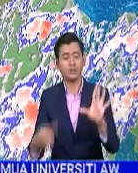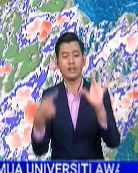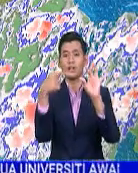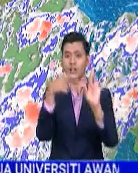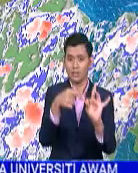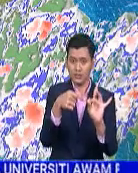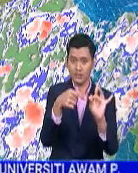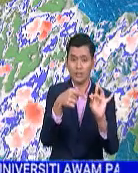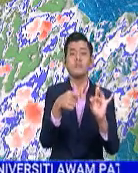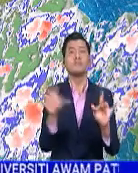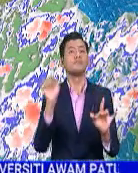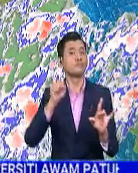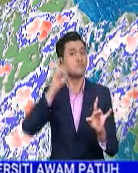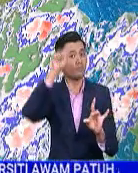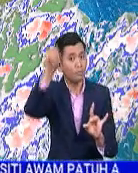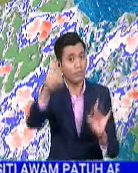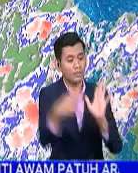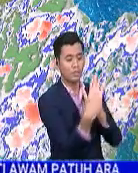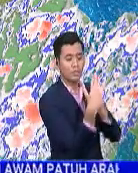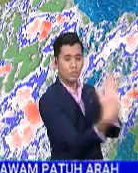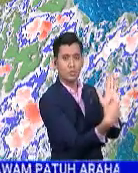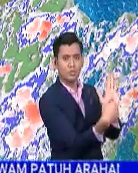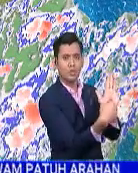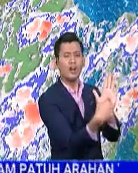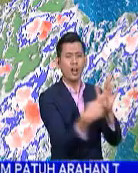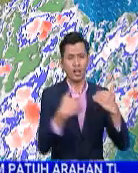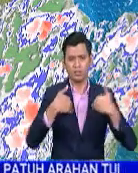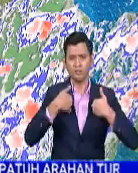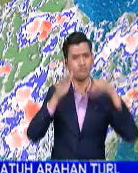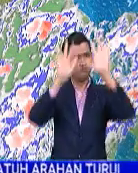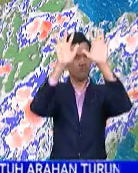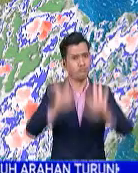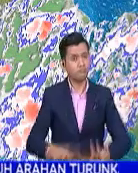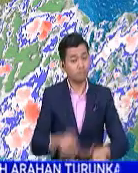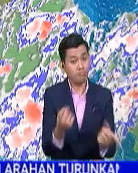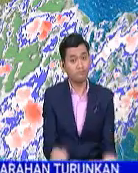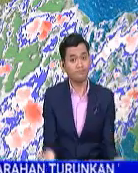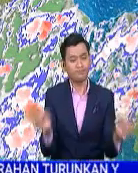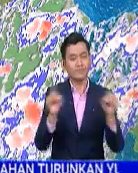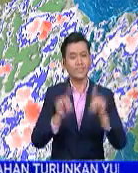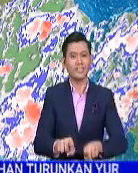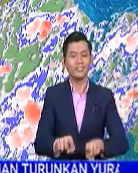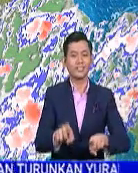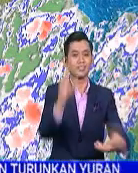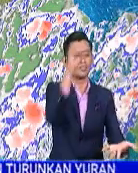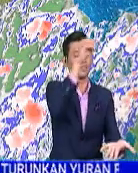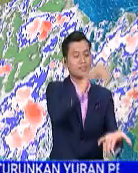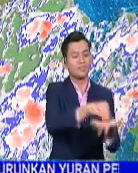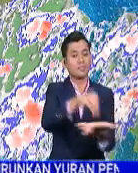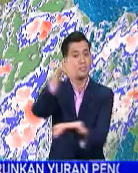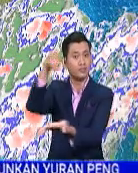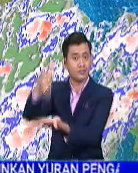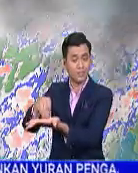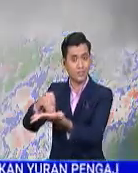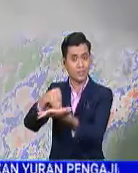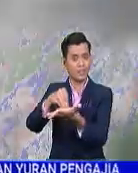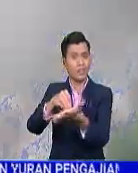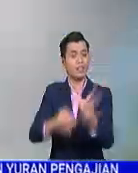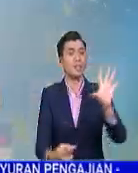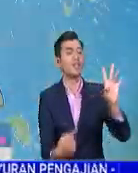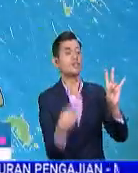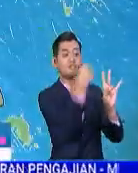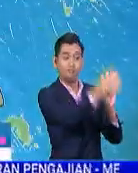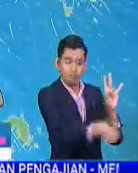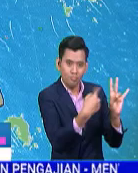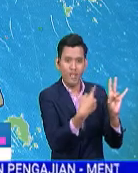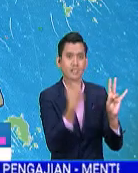masih lagi menunjukkan gambaran keadaan cuaca lembap yang sedang berlaku di kawasan yang tersebut. Melalui paparan imej kemarau